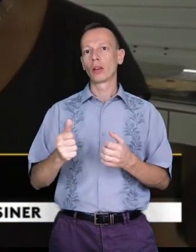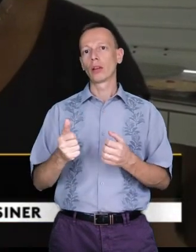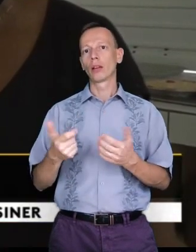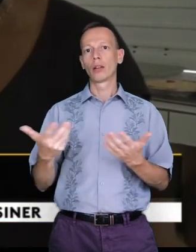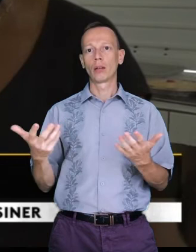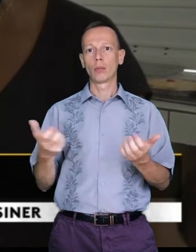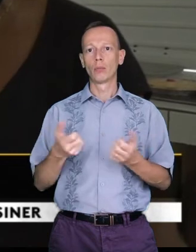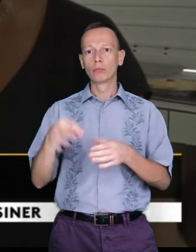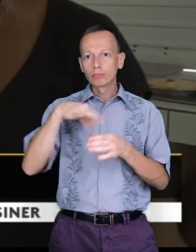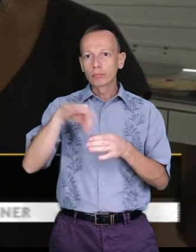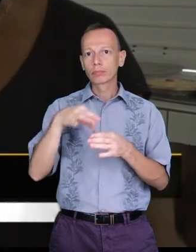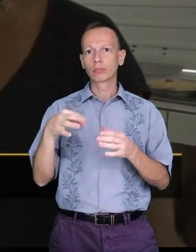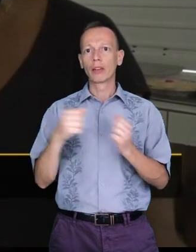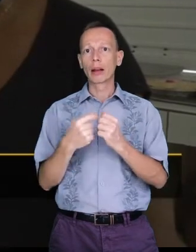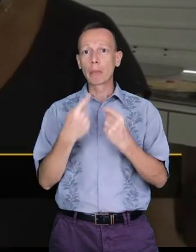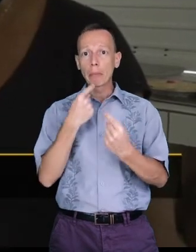accompagné de tagliatelle